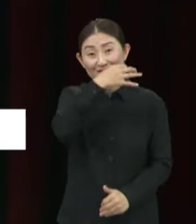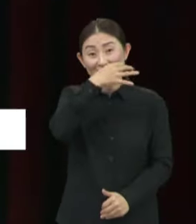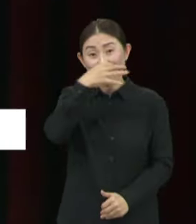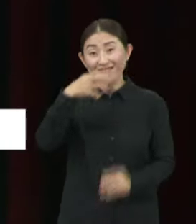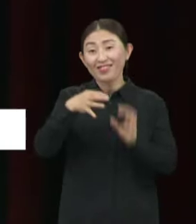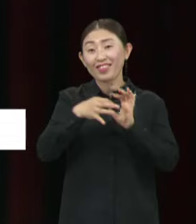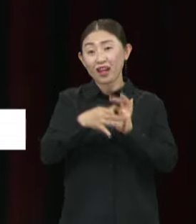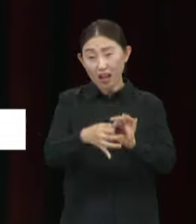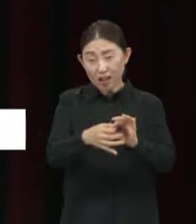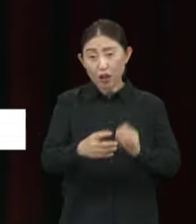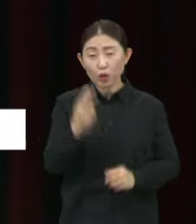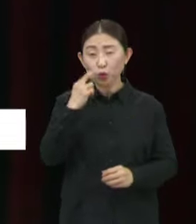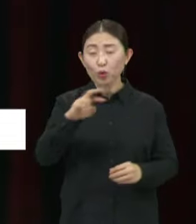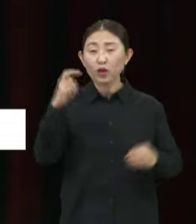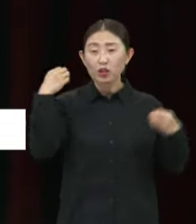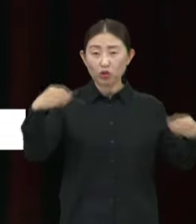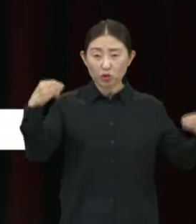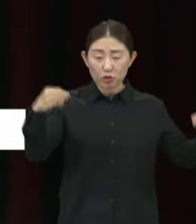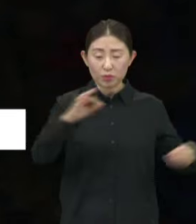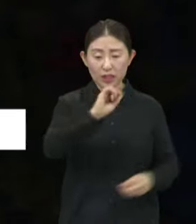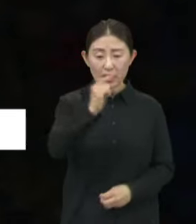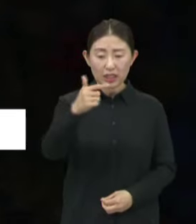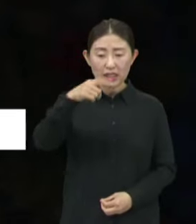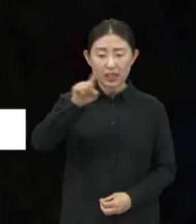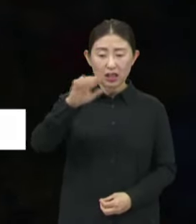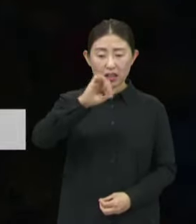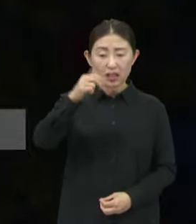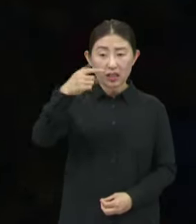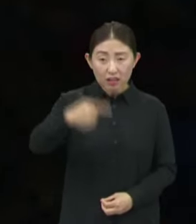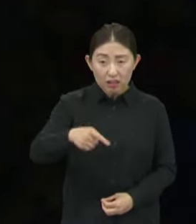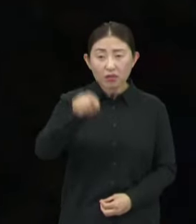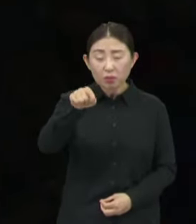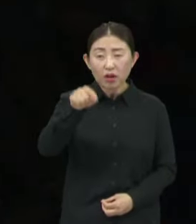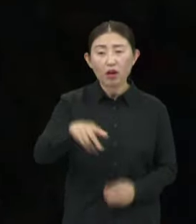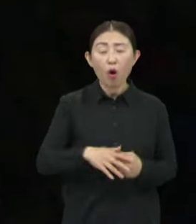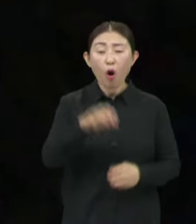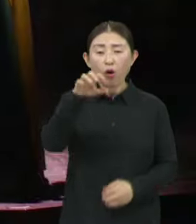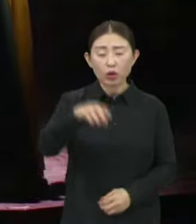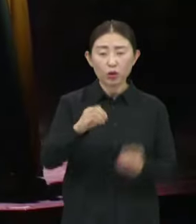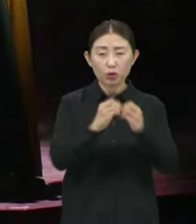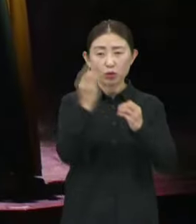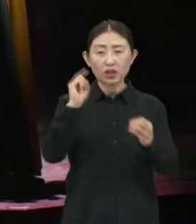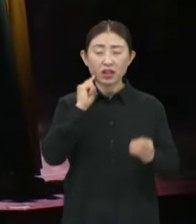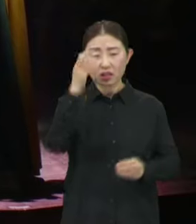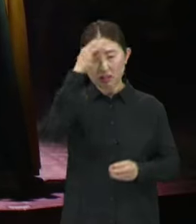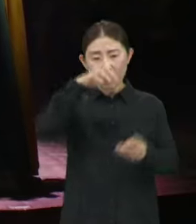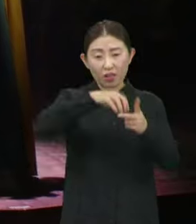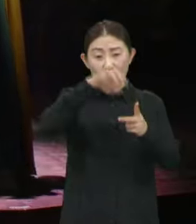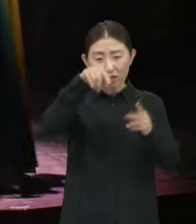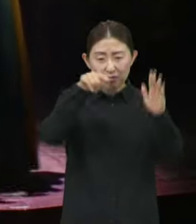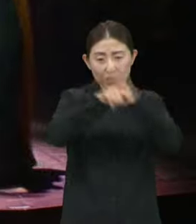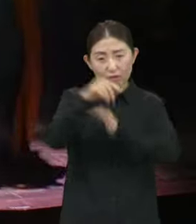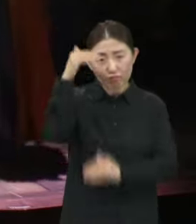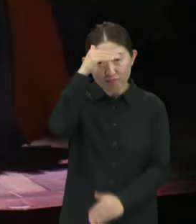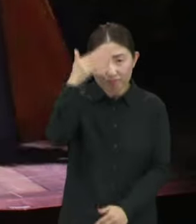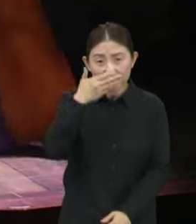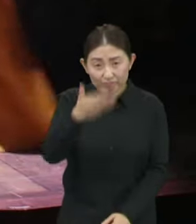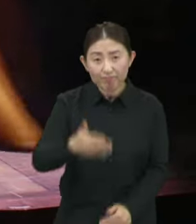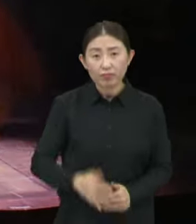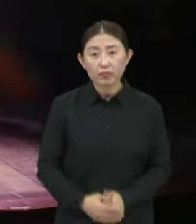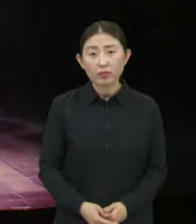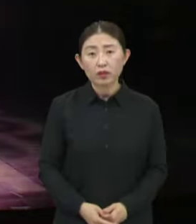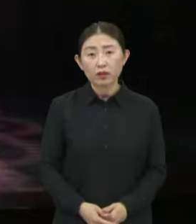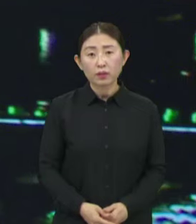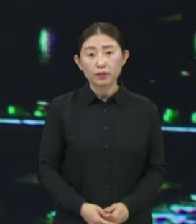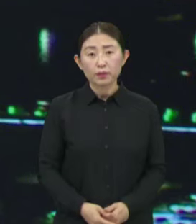시작된 작품 뮤지컬 인사이드 윌리엄을 논산 아트센터에서 만날 수 있습니다. TJB 조혜원입니다.